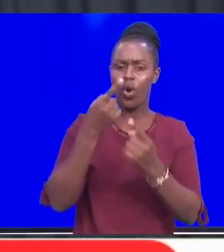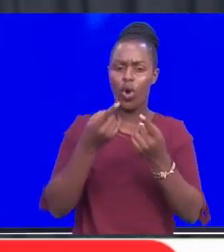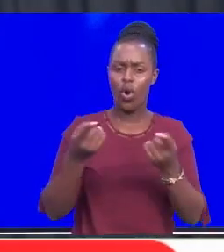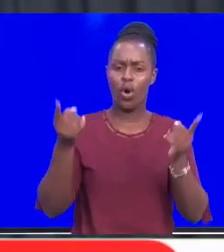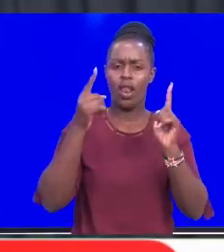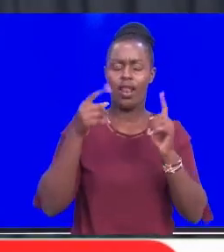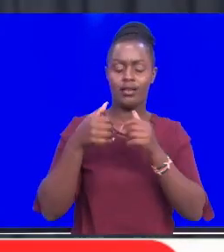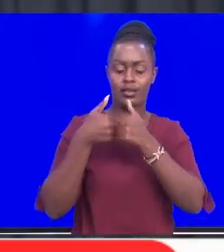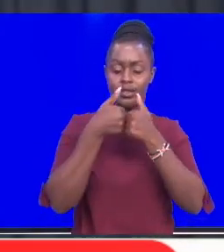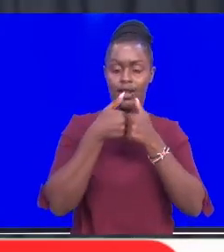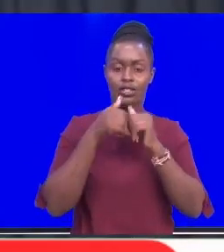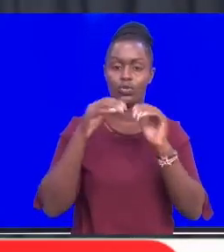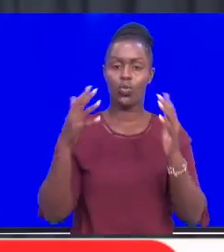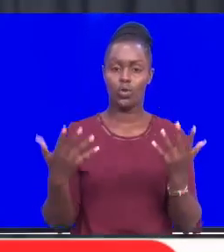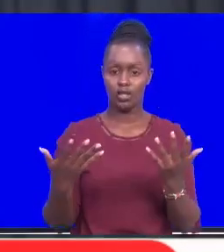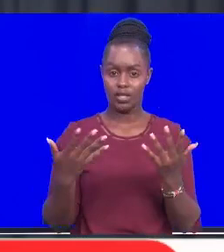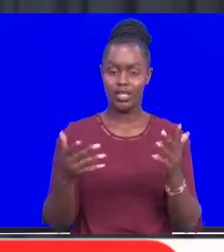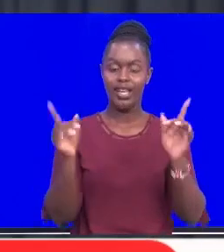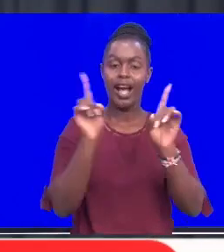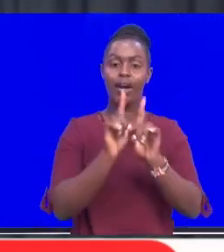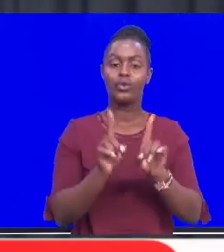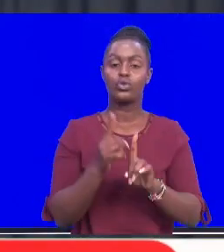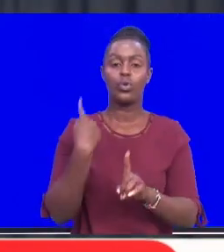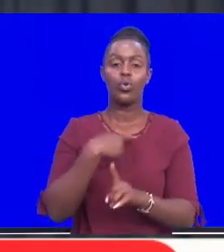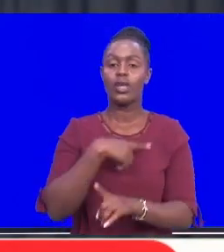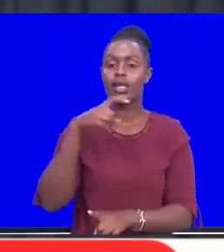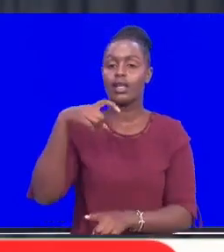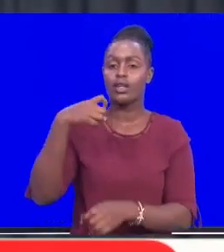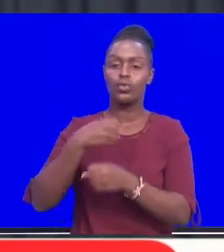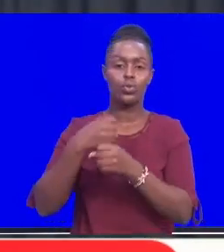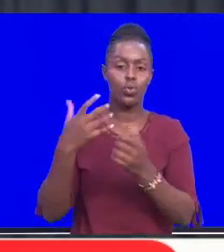what the challenges are and what we need to do.